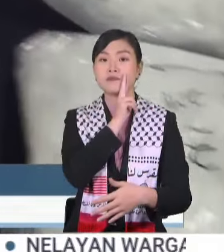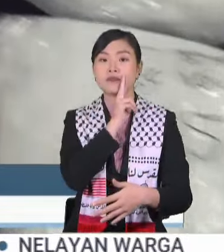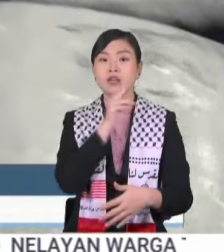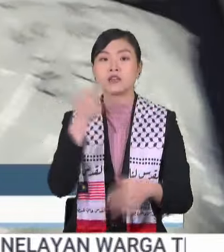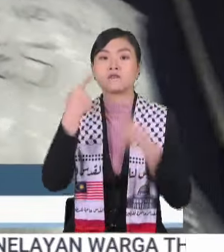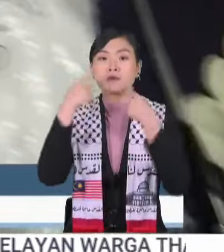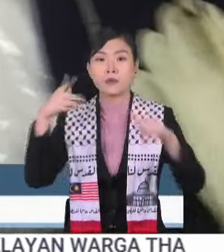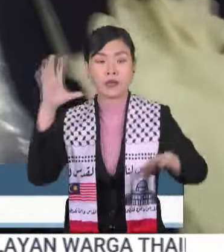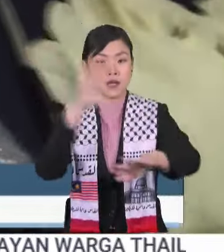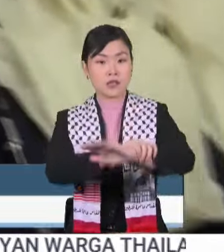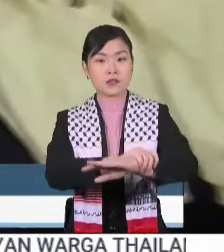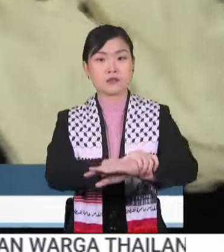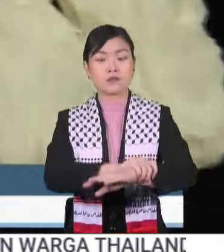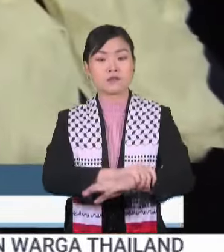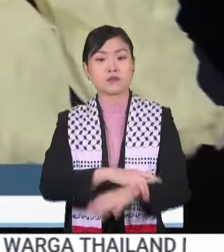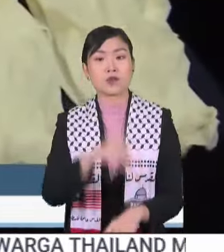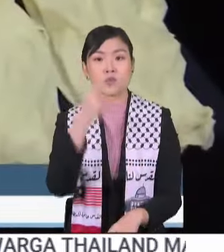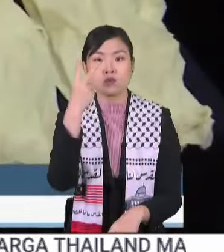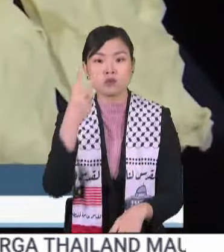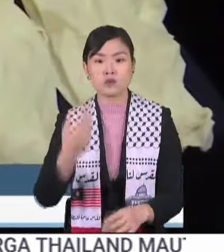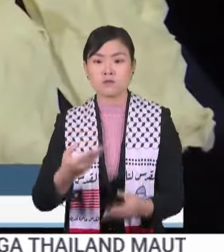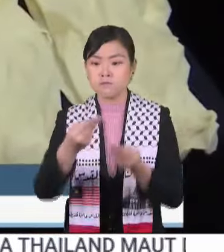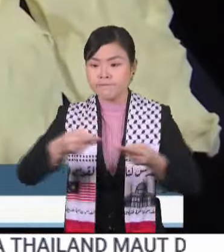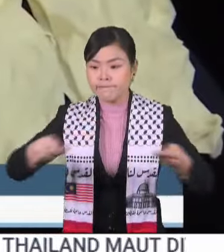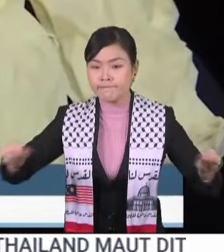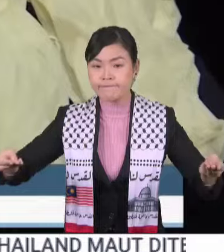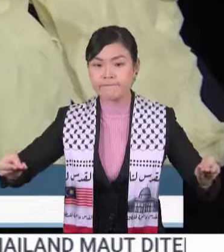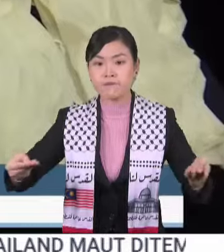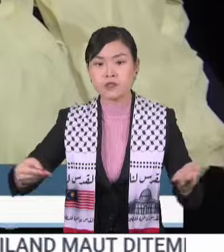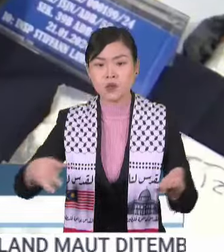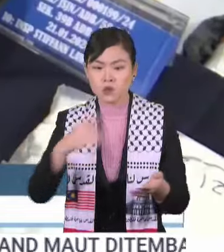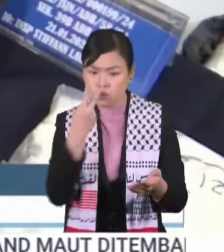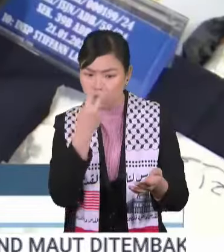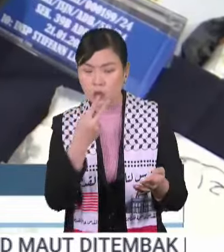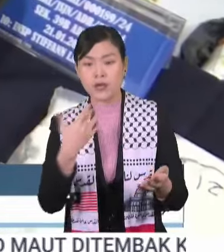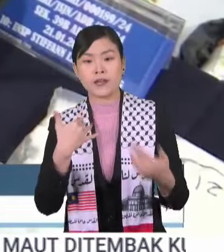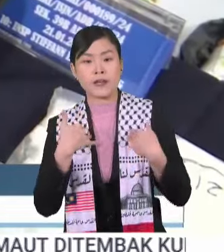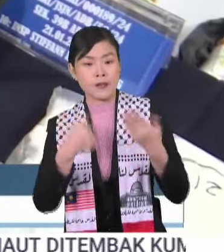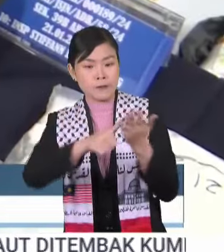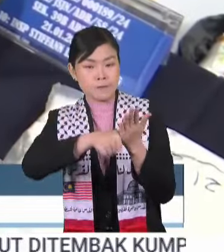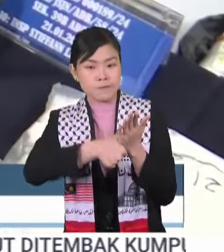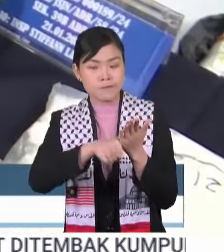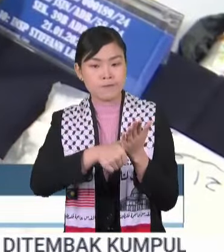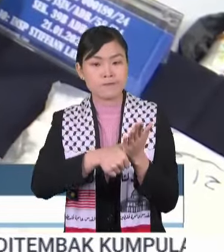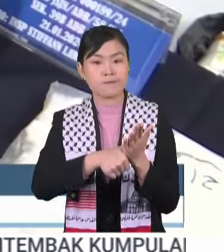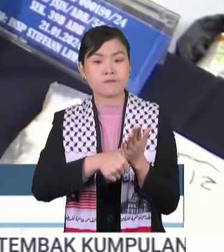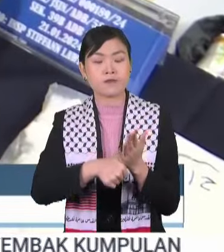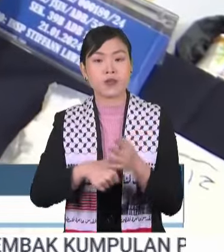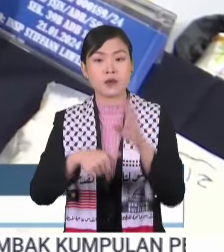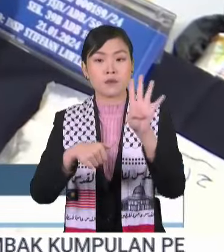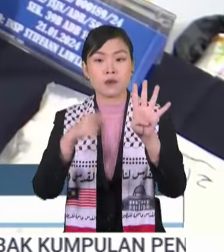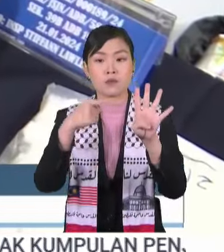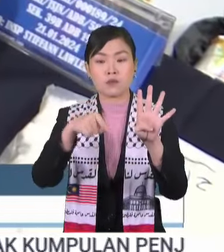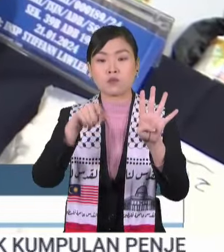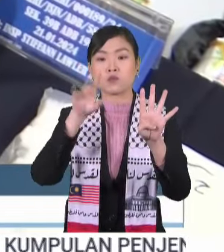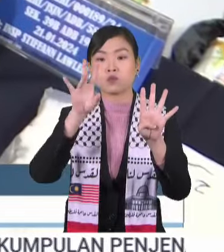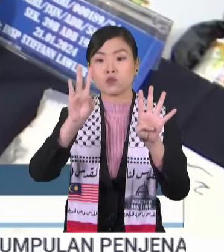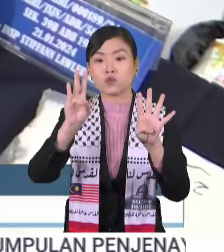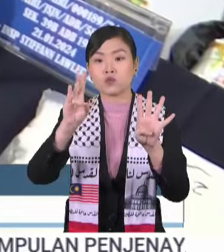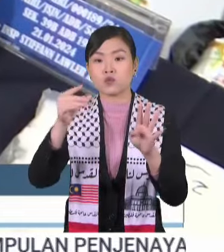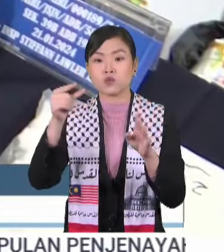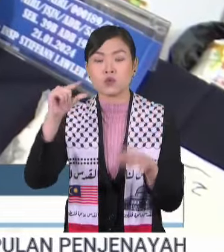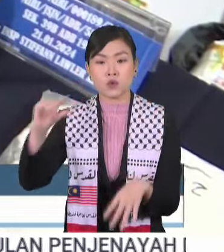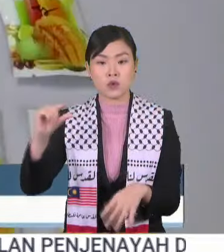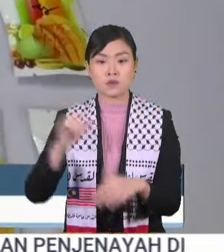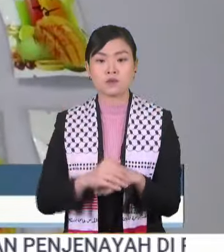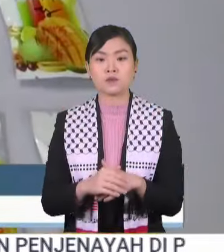menangkap seorang lelaki dan merampas dua paket serbuk diyaki campuran ekstasi seberat 54.7 GR tangkapan